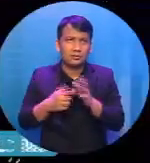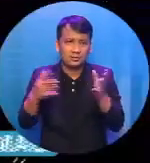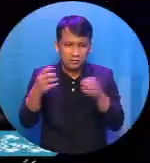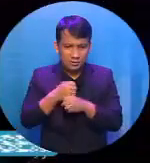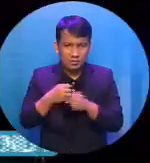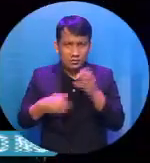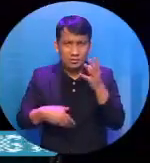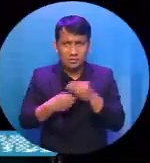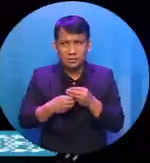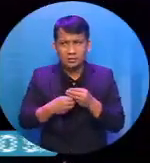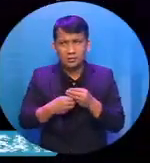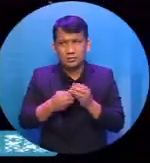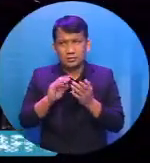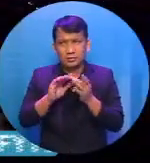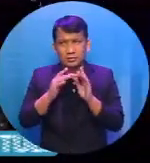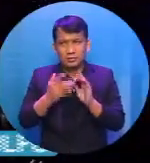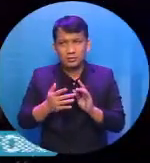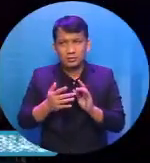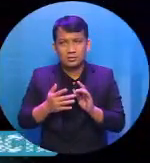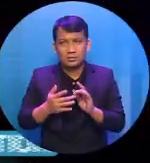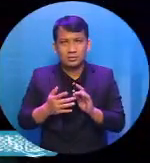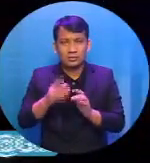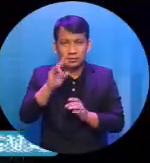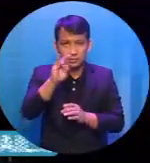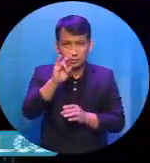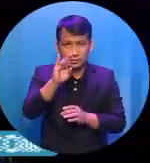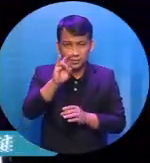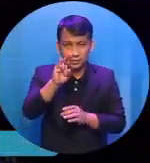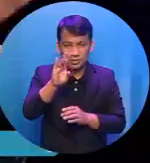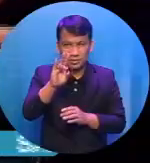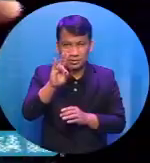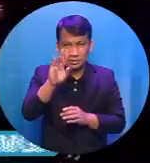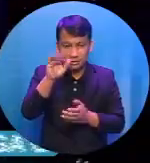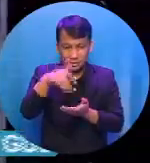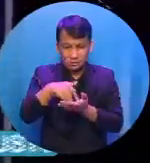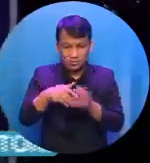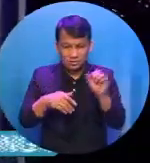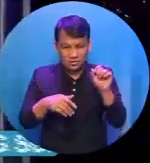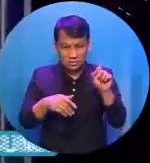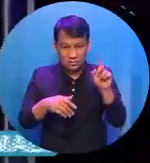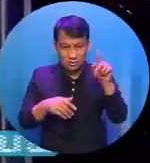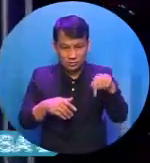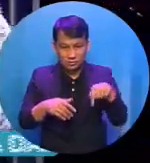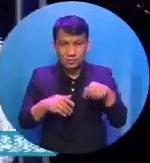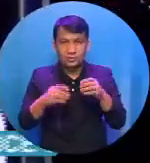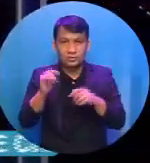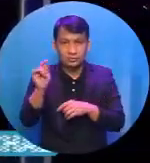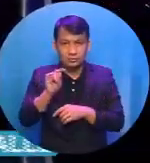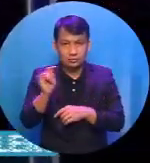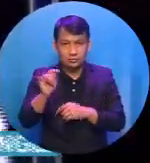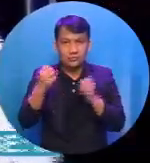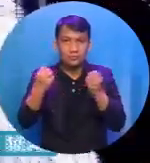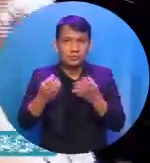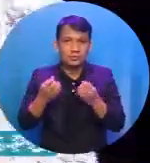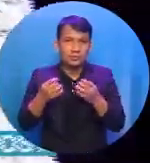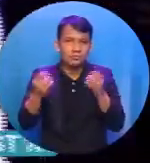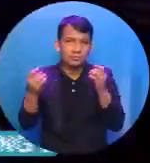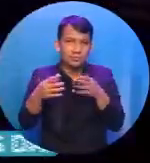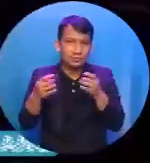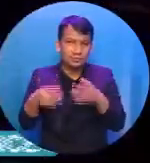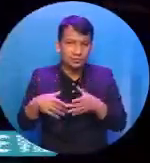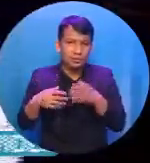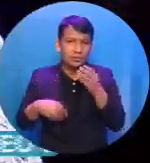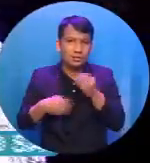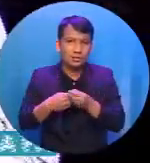talaga natin itong internet, no? Sa halos 17,000 sa Facebook, 11,000 sa YouTube yung nanonood at libo-libong comment coming